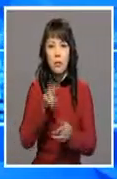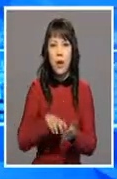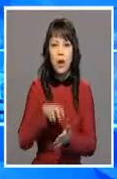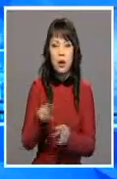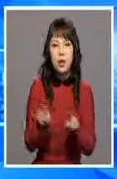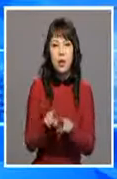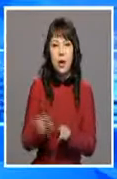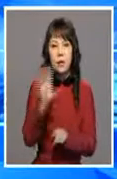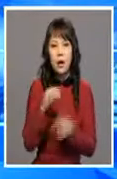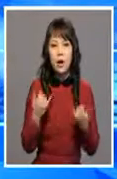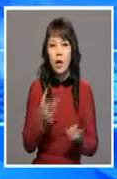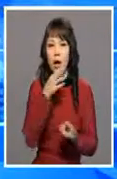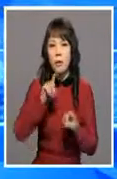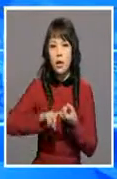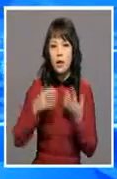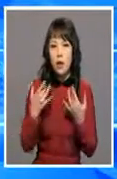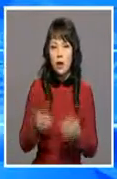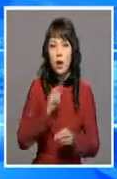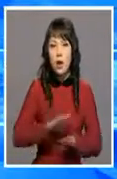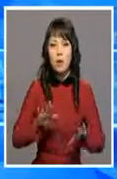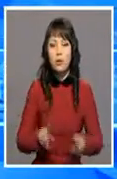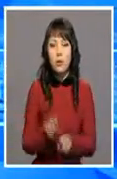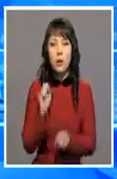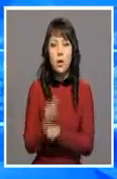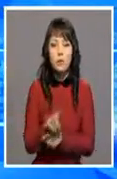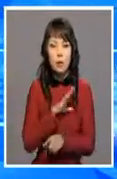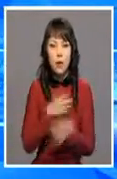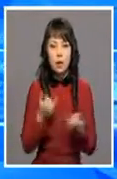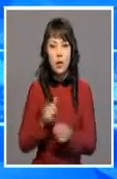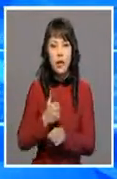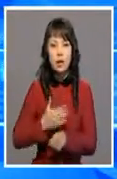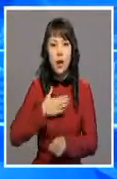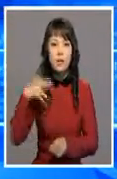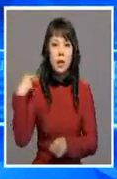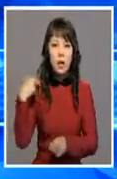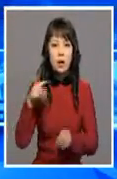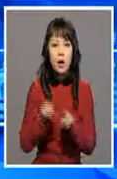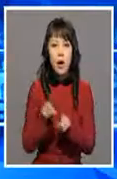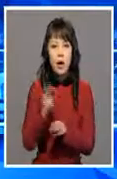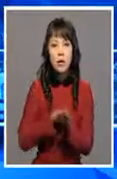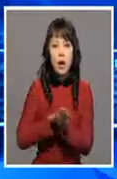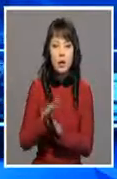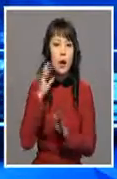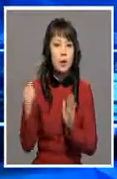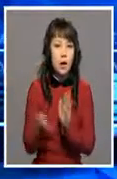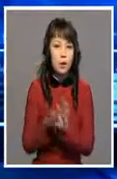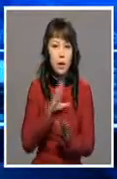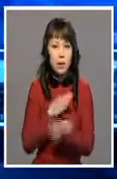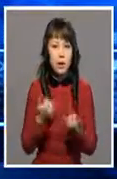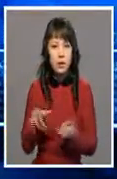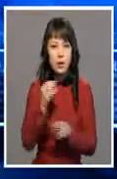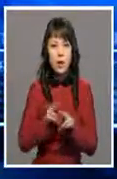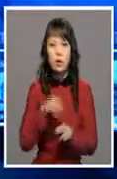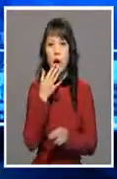тәрізді елімізде қазіргі заманғы кәсіпорындар құруды тапсырған болатын. Елбасы пәрмен берді, атқарушы билік атқа қонды. Нақтысы